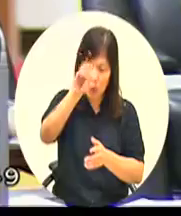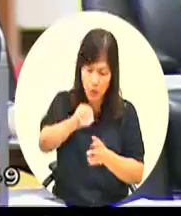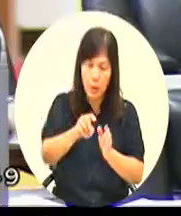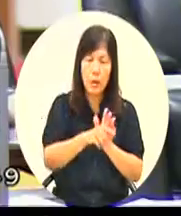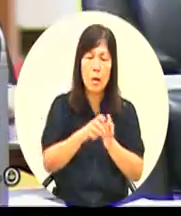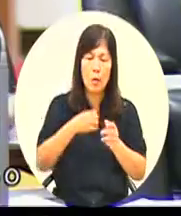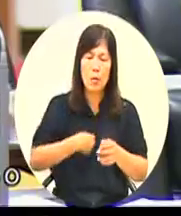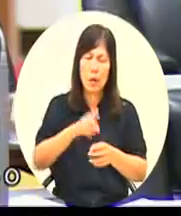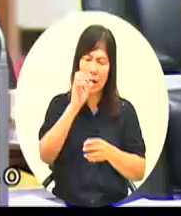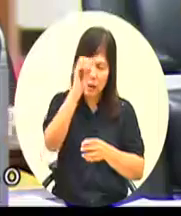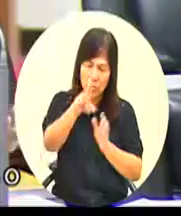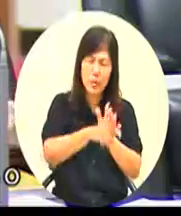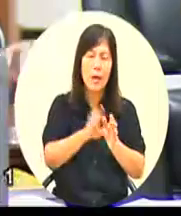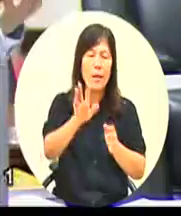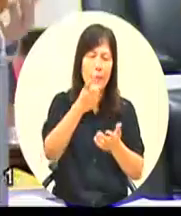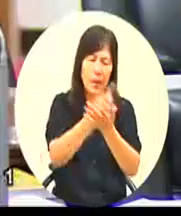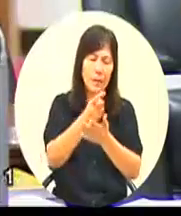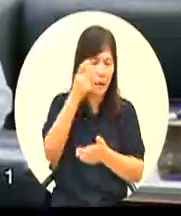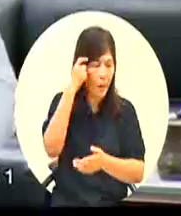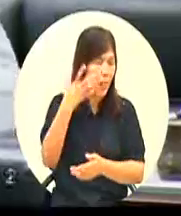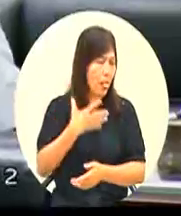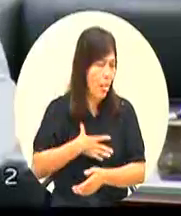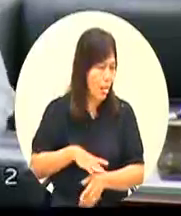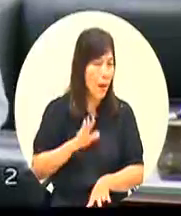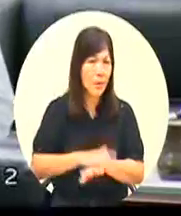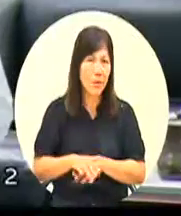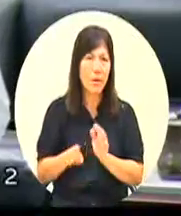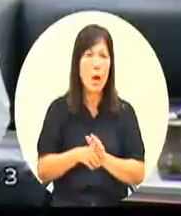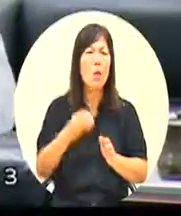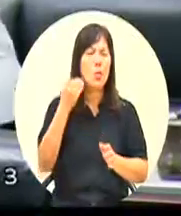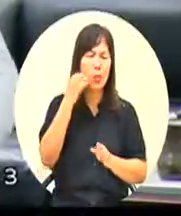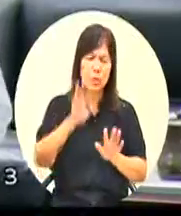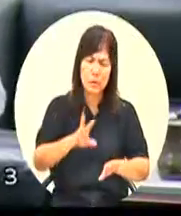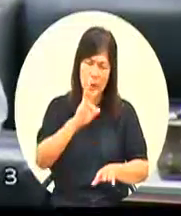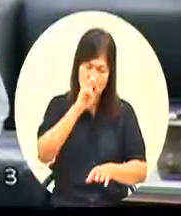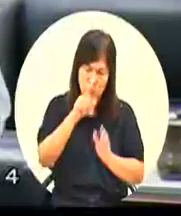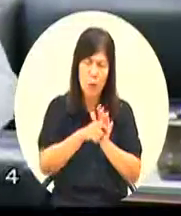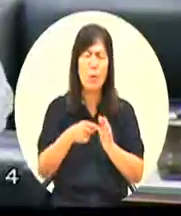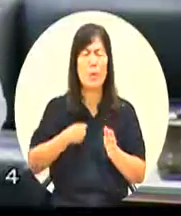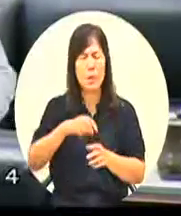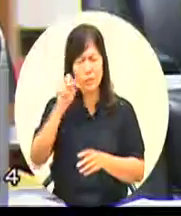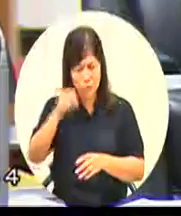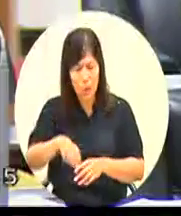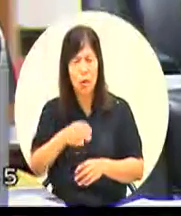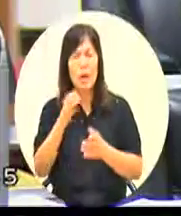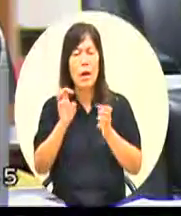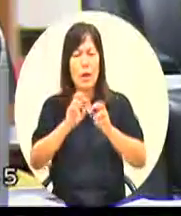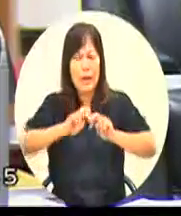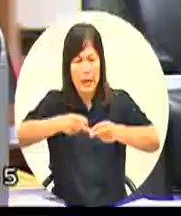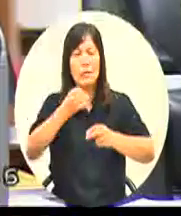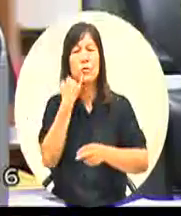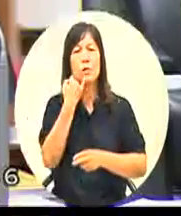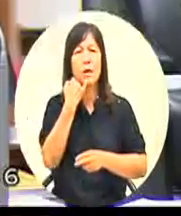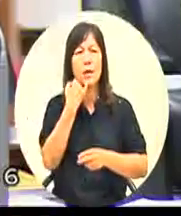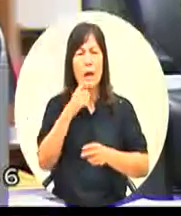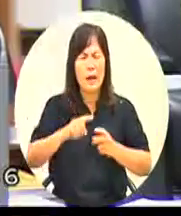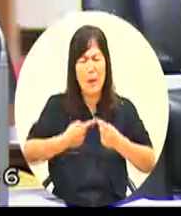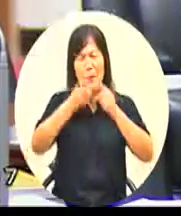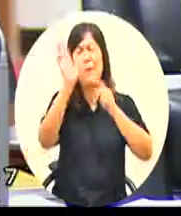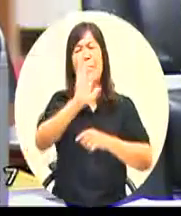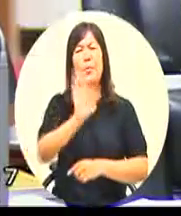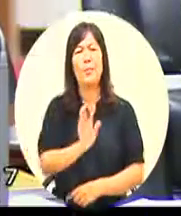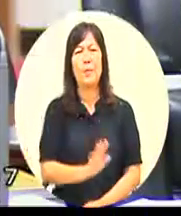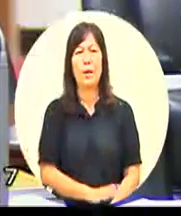有时候哦，都不晓得。今天假如是错的话，我们就承认错，就赶快改善就好，就不要变